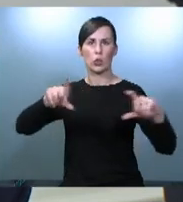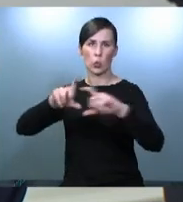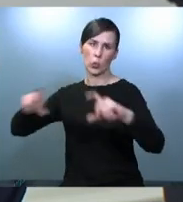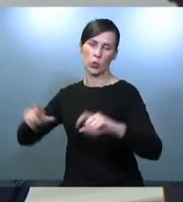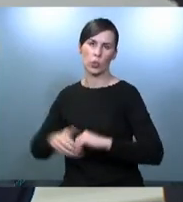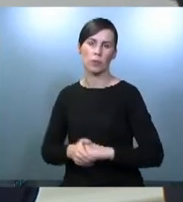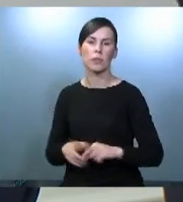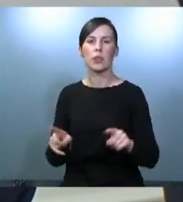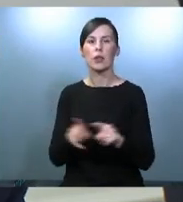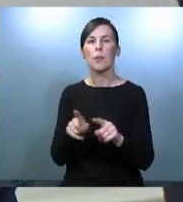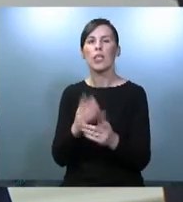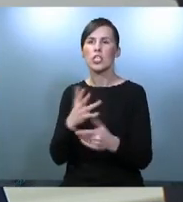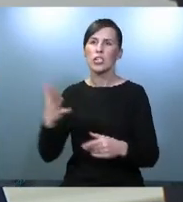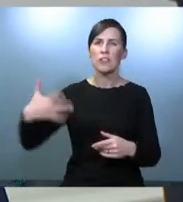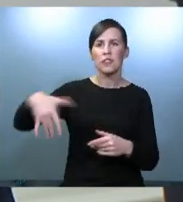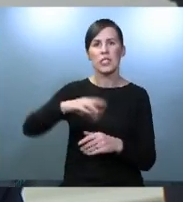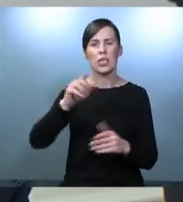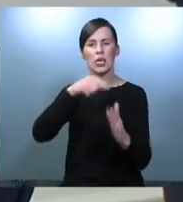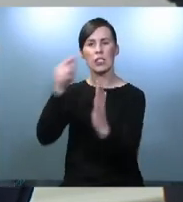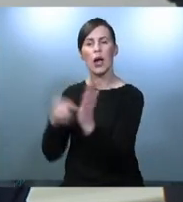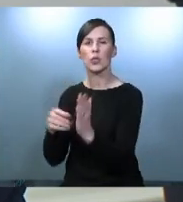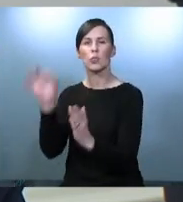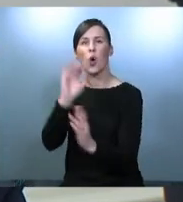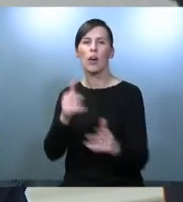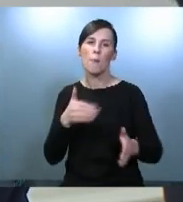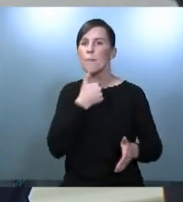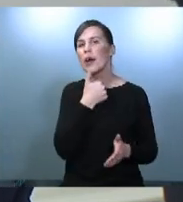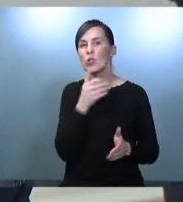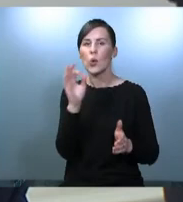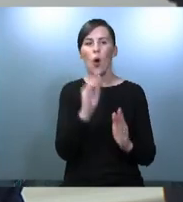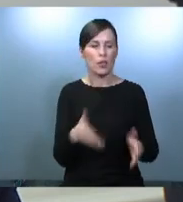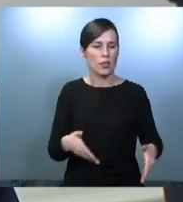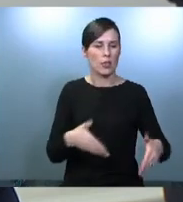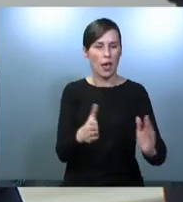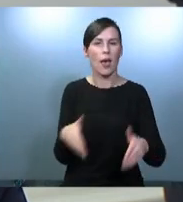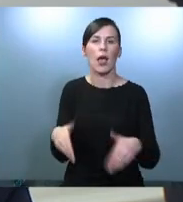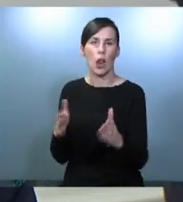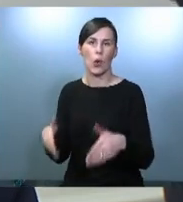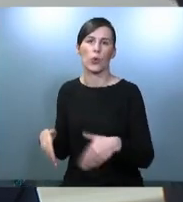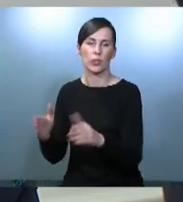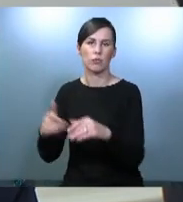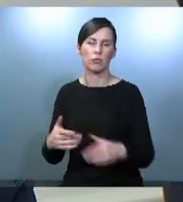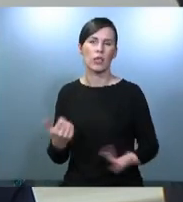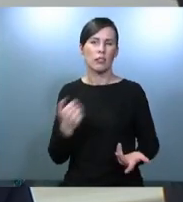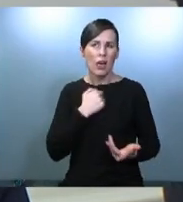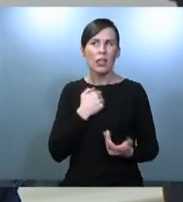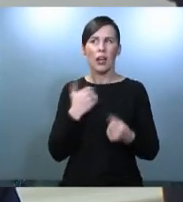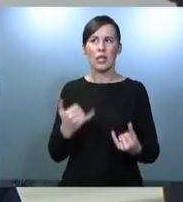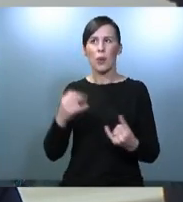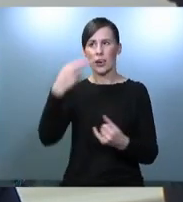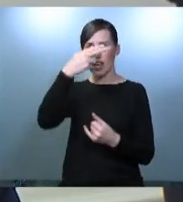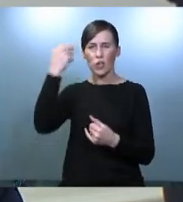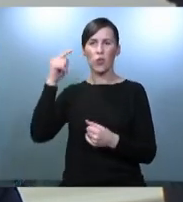problemas. Infrastruktūriniai visi klausimai, tie patys keliai. Man labai gaila, kad dabartinė Respublikos valdžia yra labai